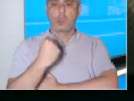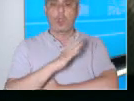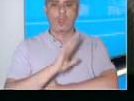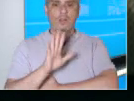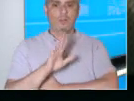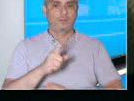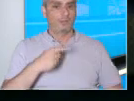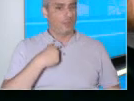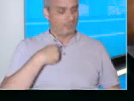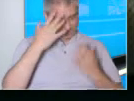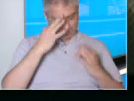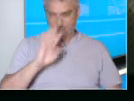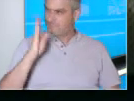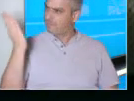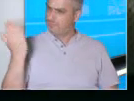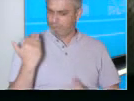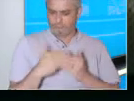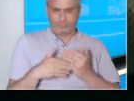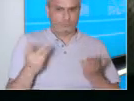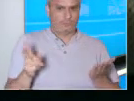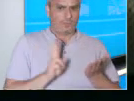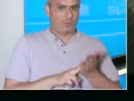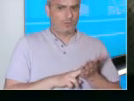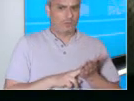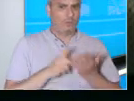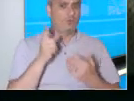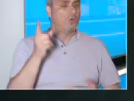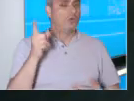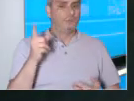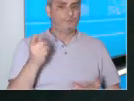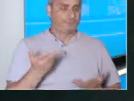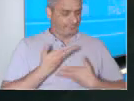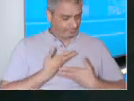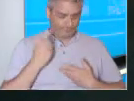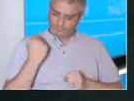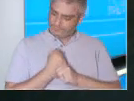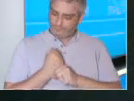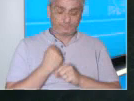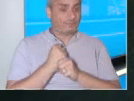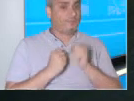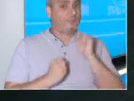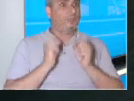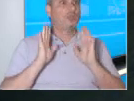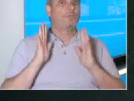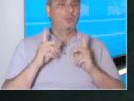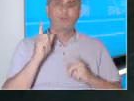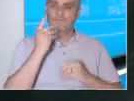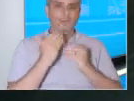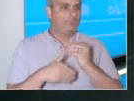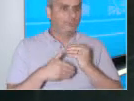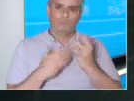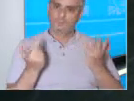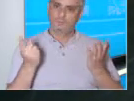אוהבים את ביבי, אני מעריך את ביבי, בסופו של דבר זה נכון, הוא נתן והוא עבד, והוא עבד קשה אפילו, אבל בסופו של